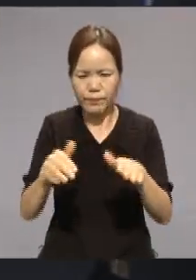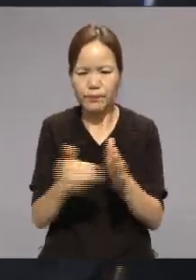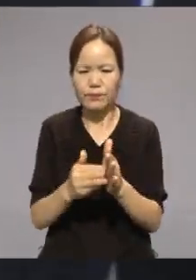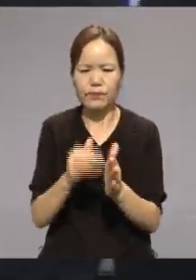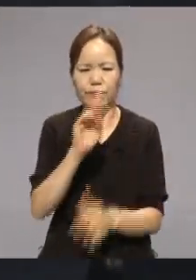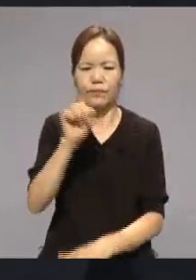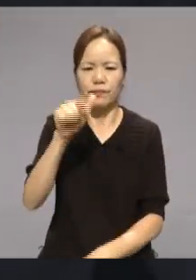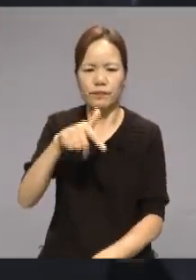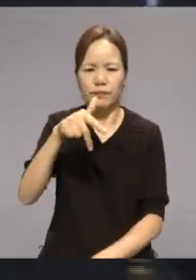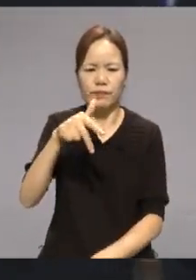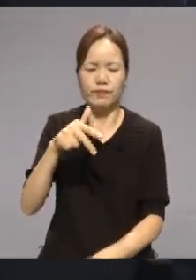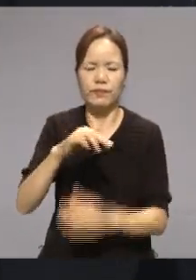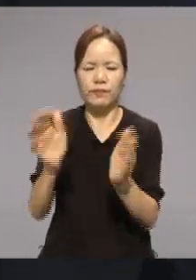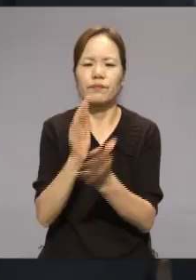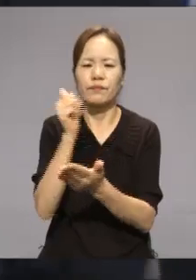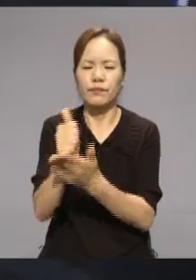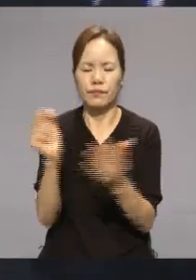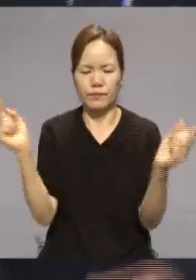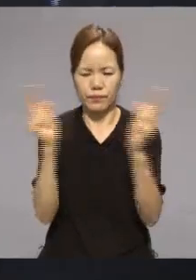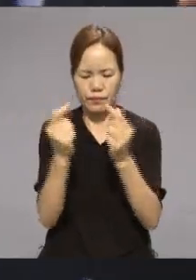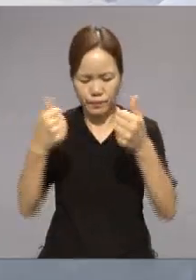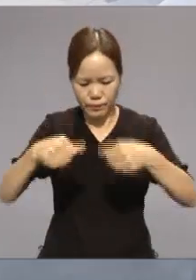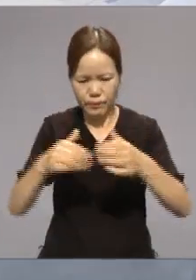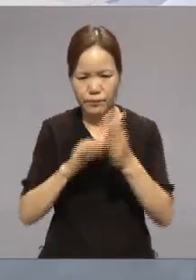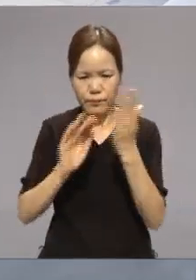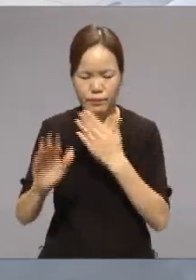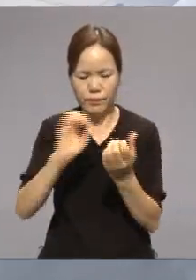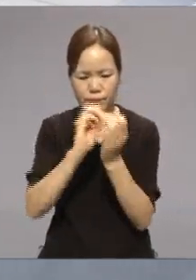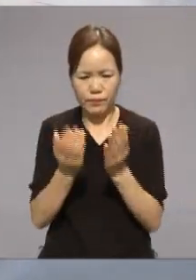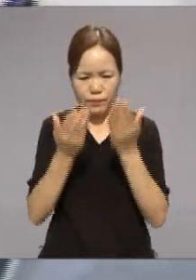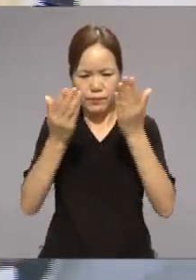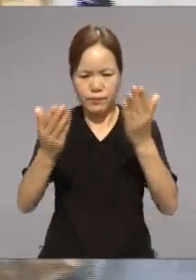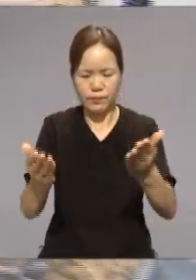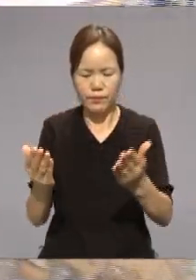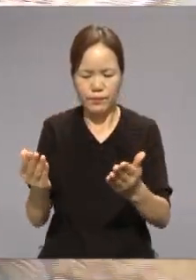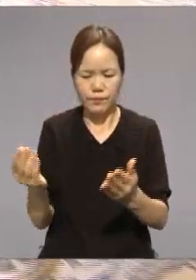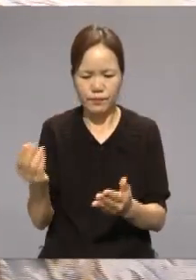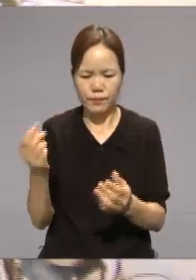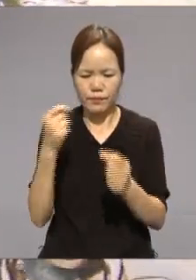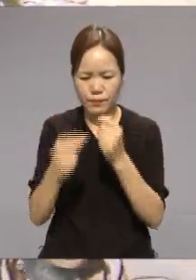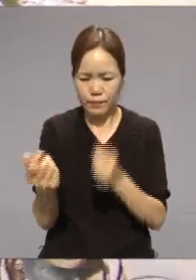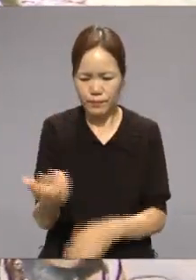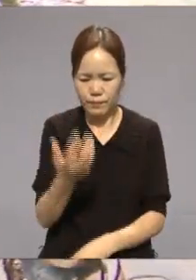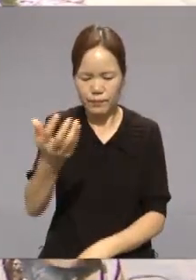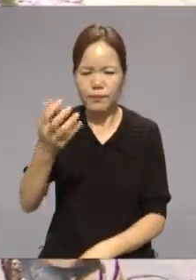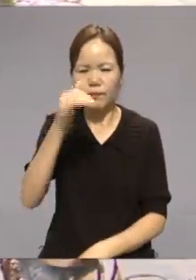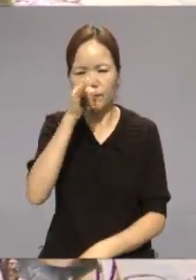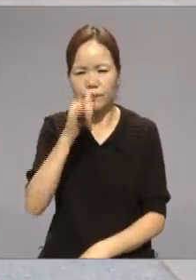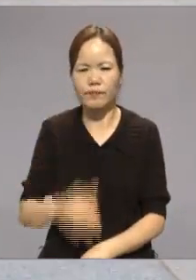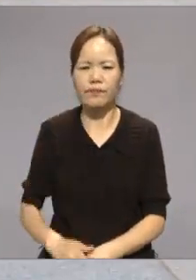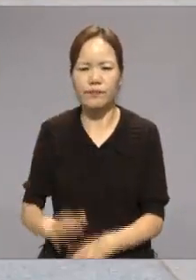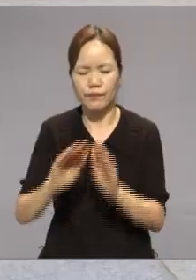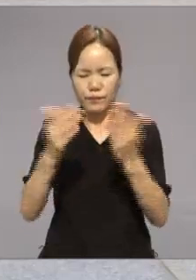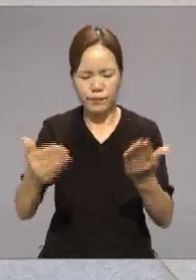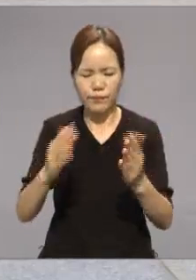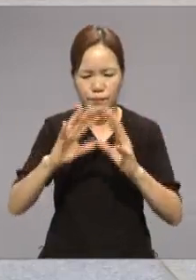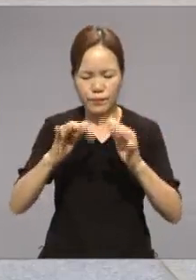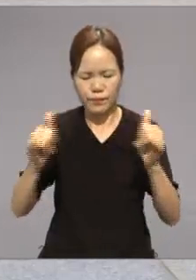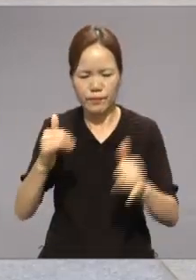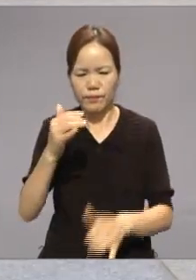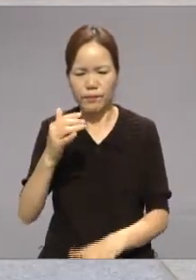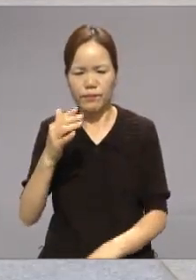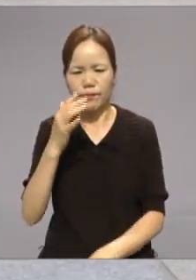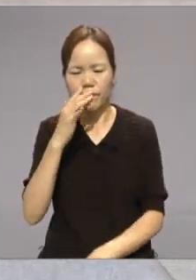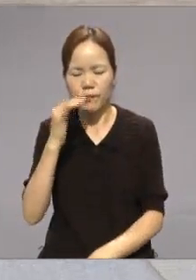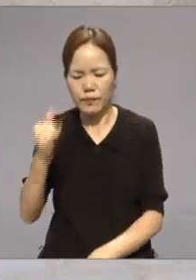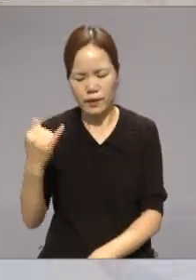회장과 만나 인사를 나눈 뒤 헌화와 분양을 하며 유경수 여사를 주도했습니다 방명록에는 국민들의어진 어머니 역할을